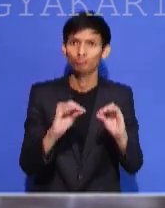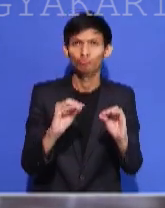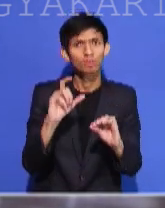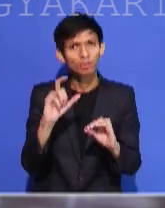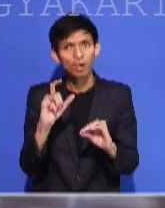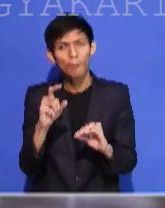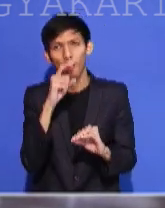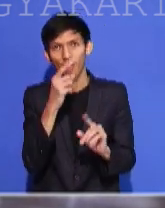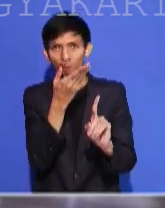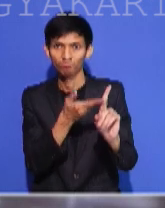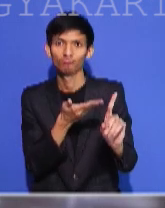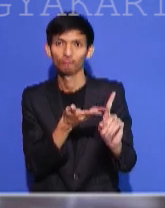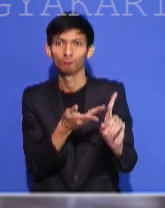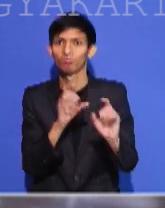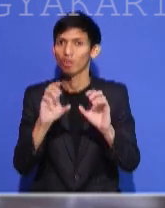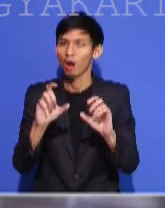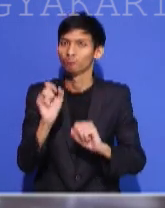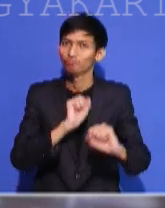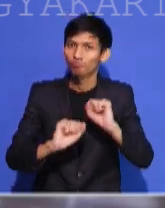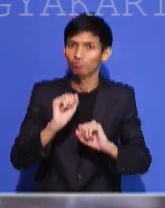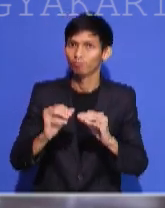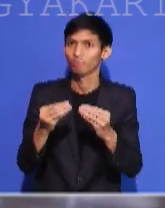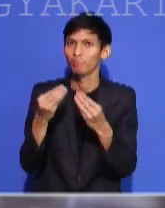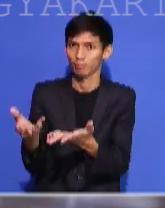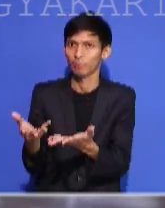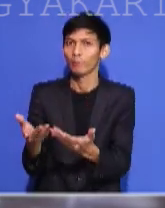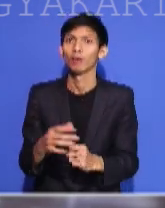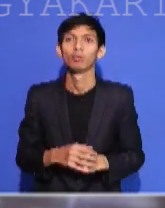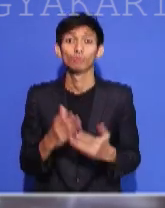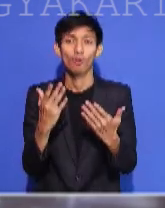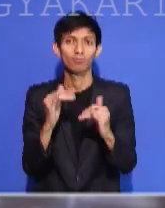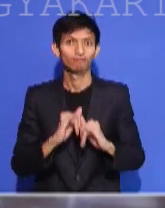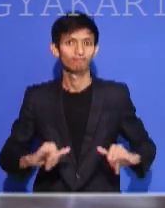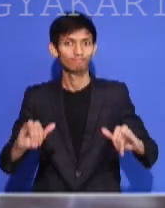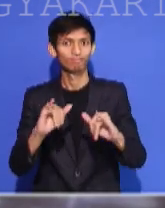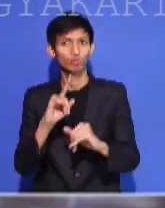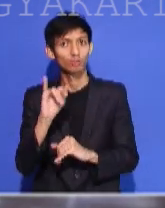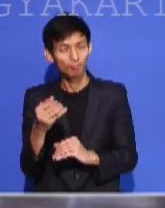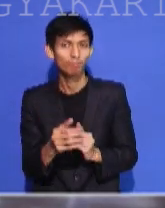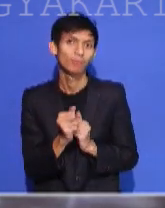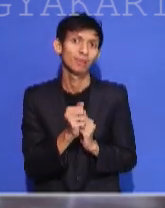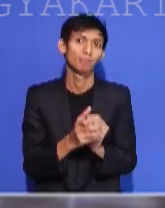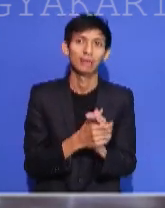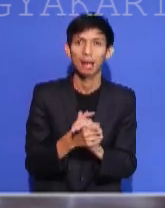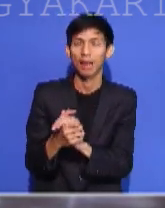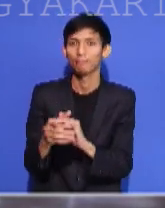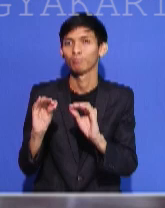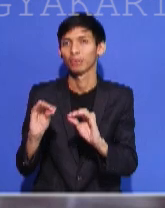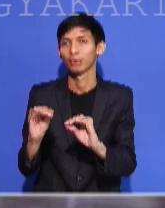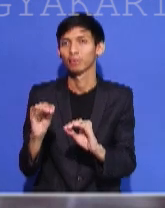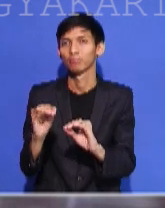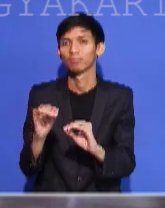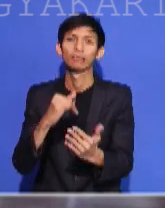Ya, dalam kegiatan tersebut selain dilaksanakan doa bersama, juga dikenalkan kembali metode mengajar khususnya menggambar yang